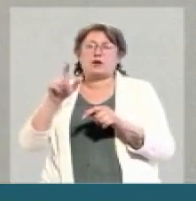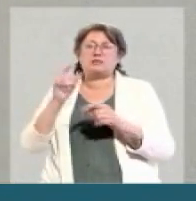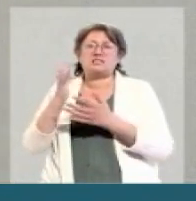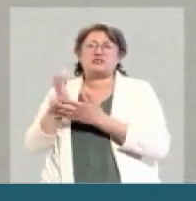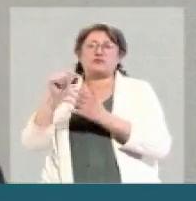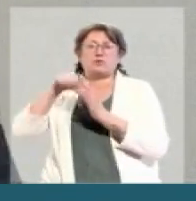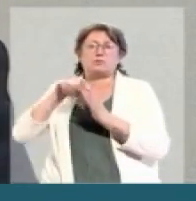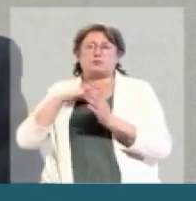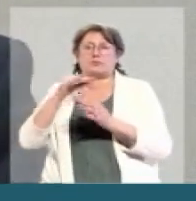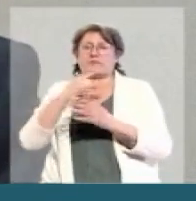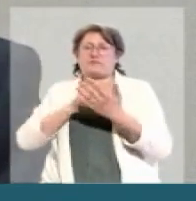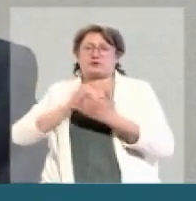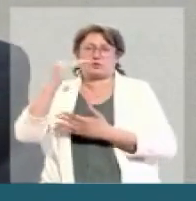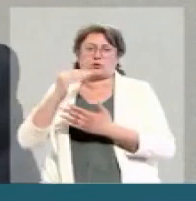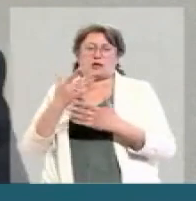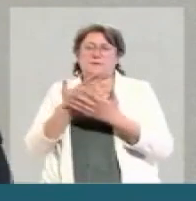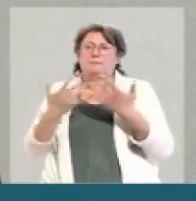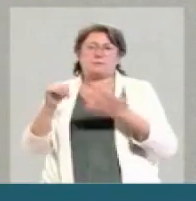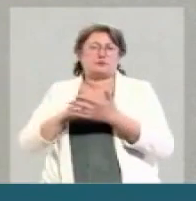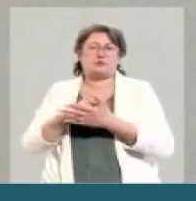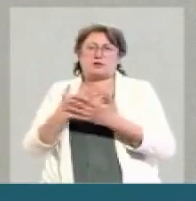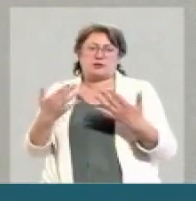было. Разные причины были.